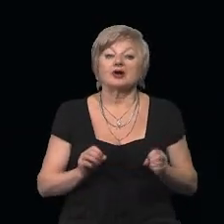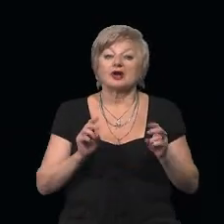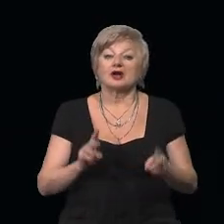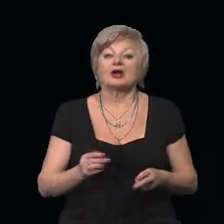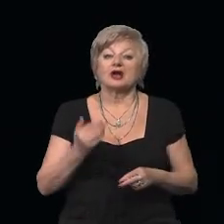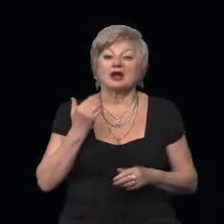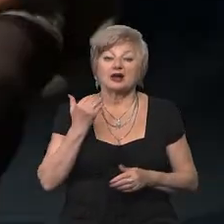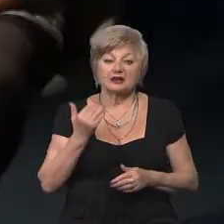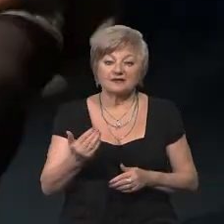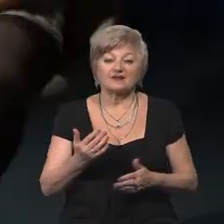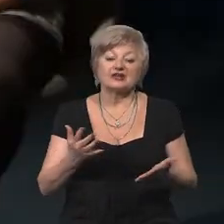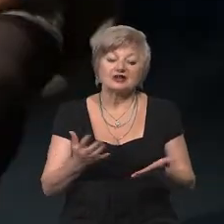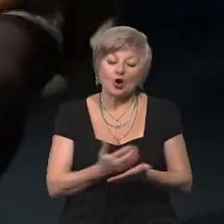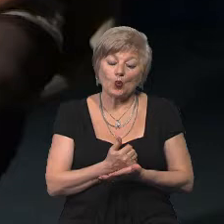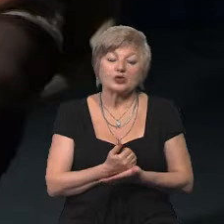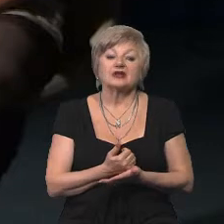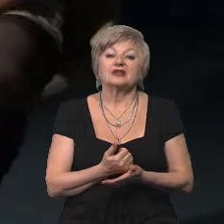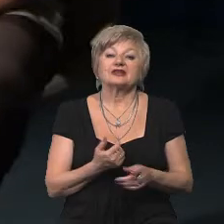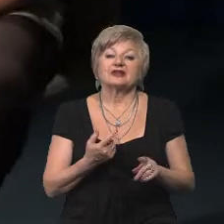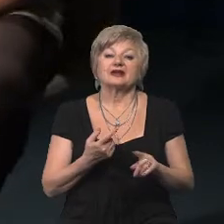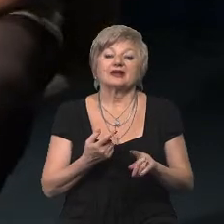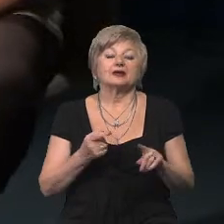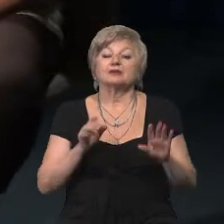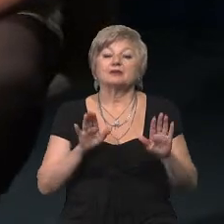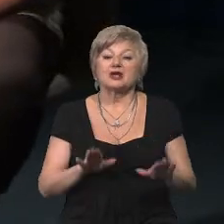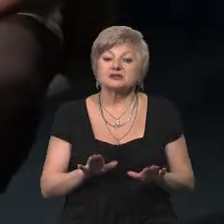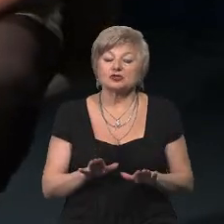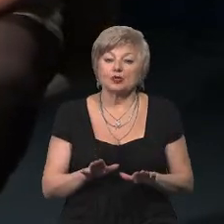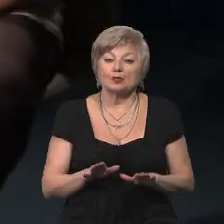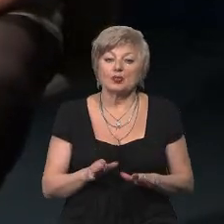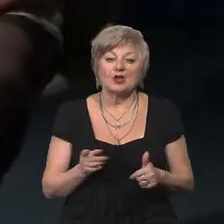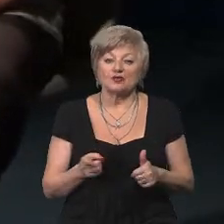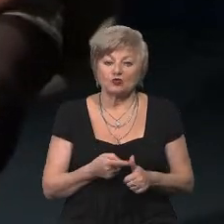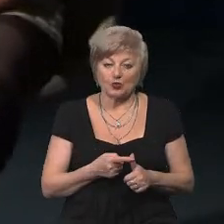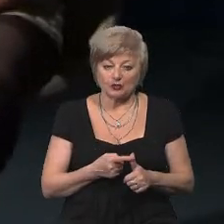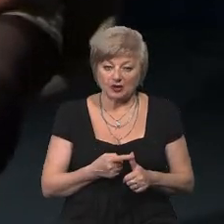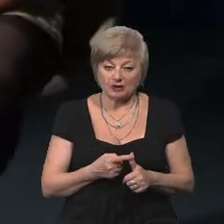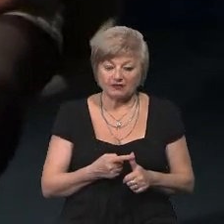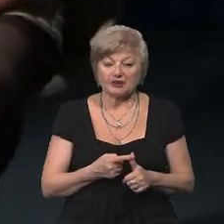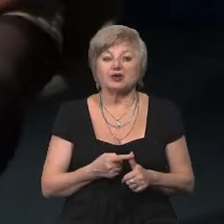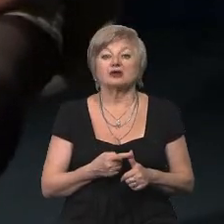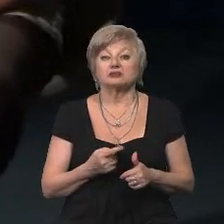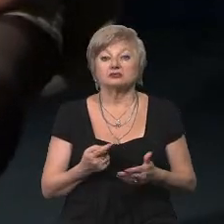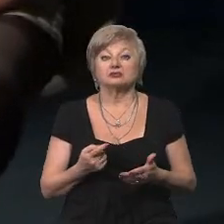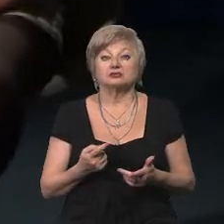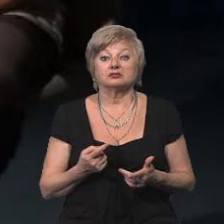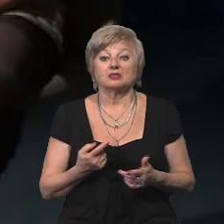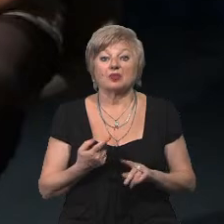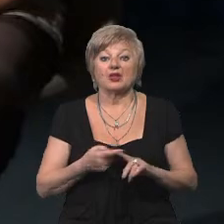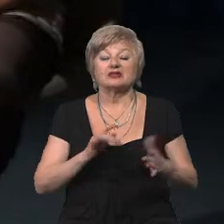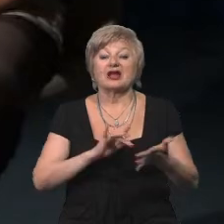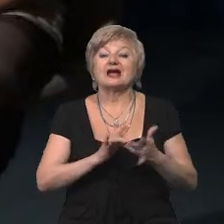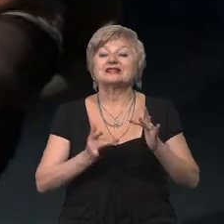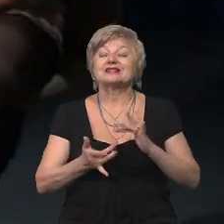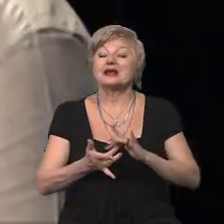свою аудиторію знаходите і як вас знайти аудиторію? Ну, во-первых, конечно, социальные сети, это